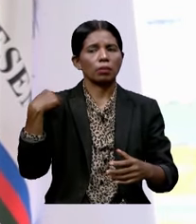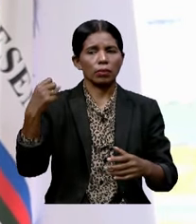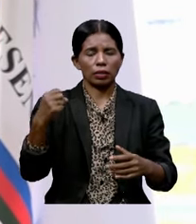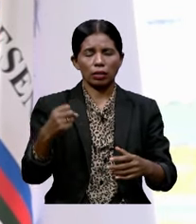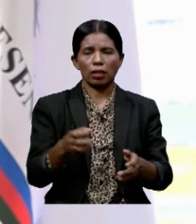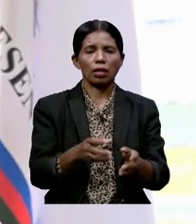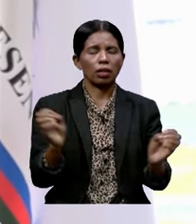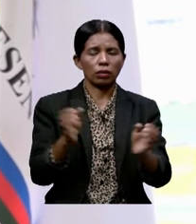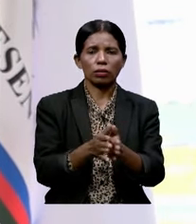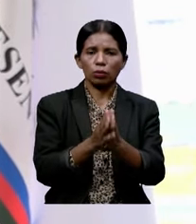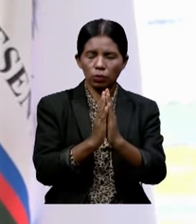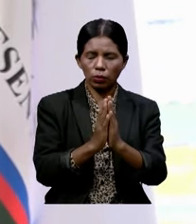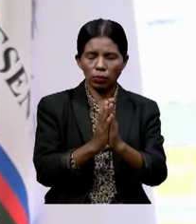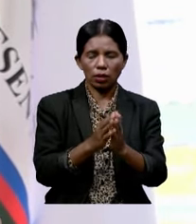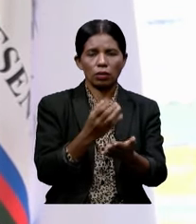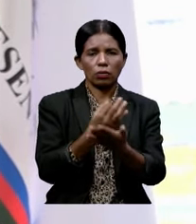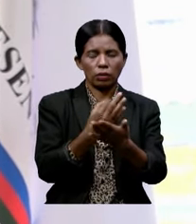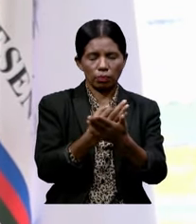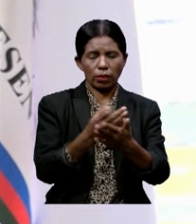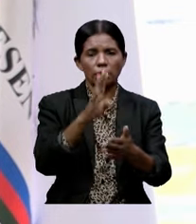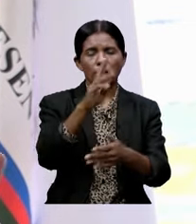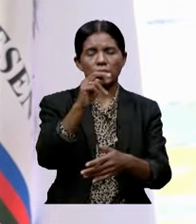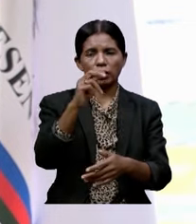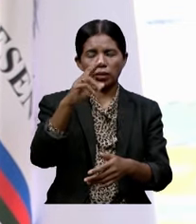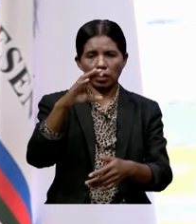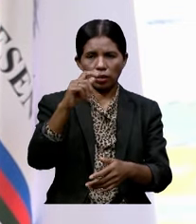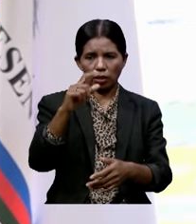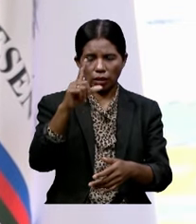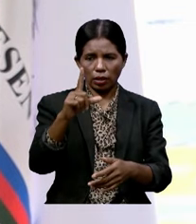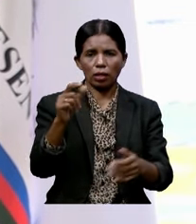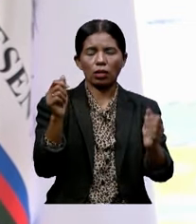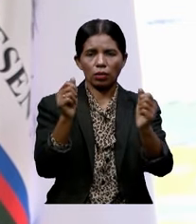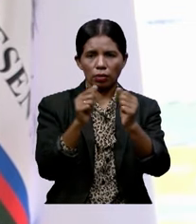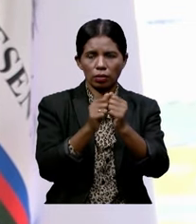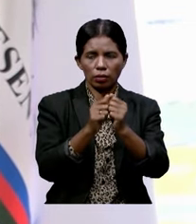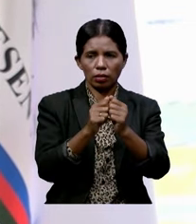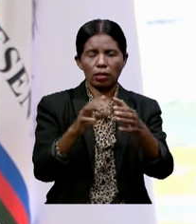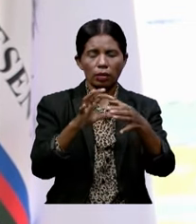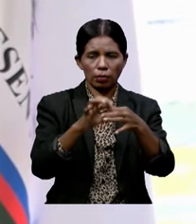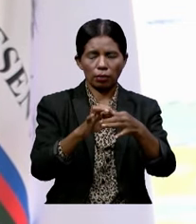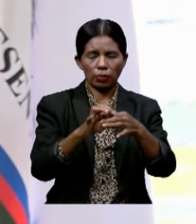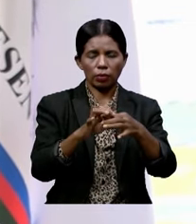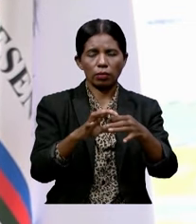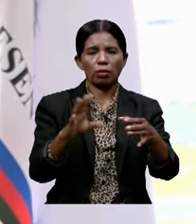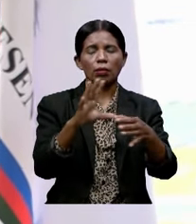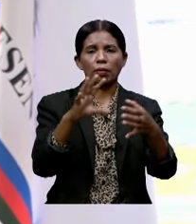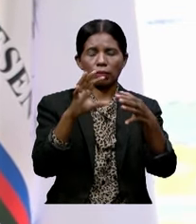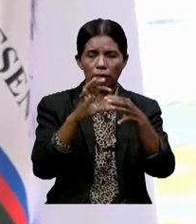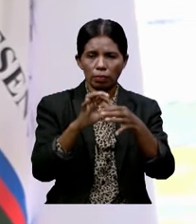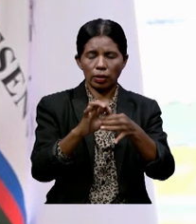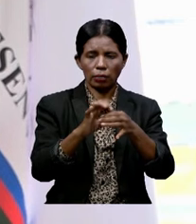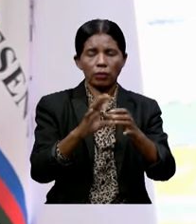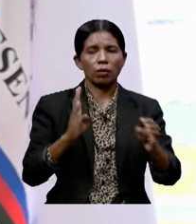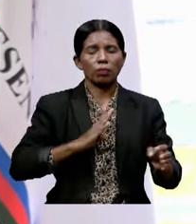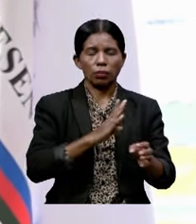pidi no ben sete le agar de sa ser presidente ne rua o membro boro to mo tenia confiança pa sisi